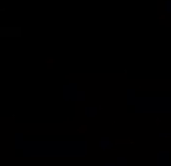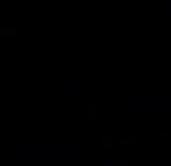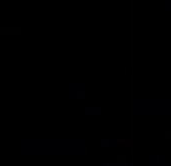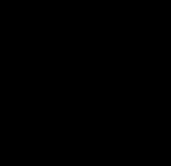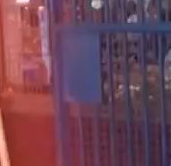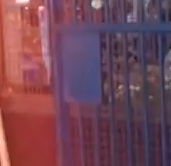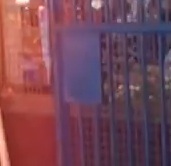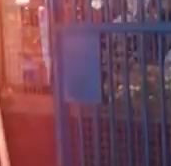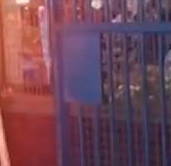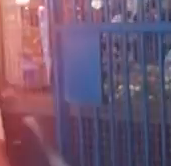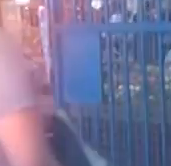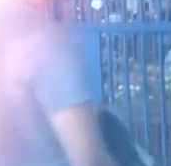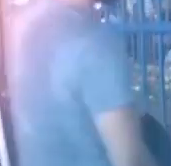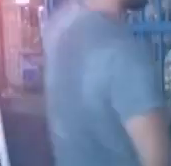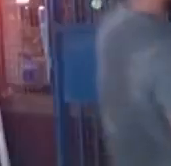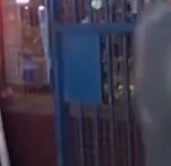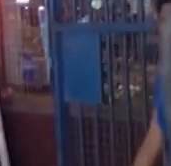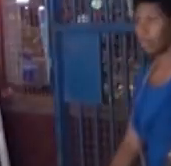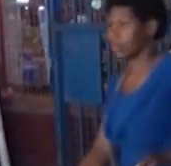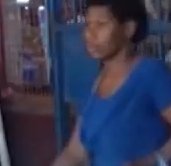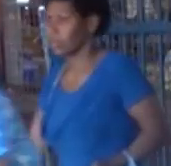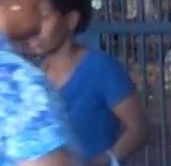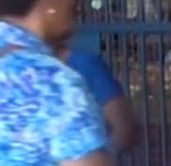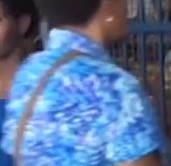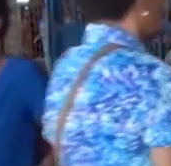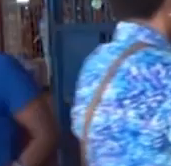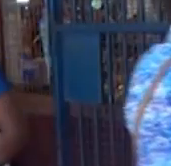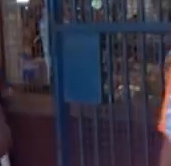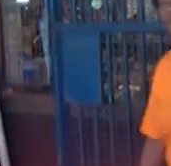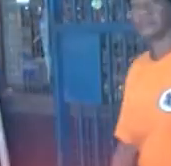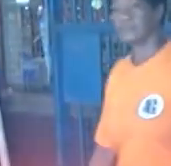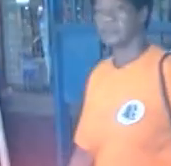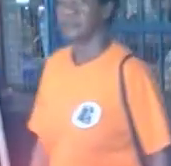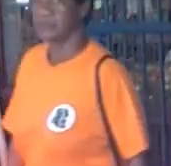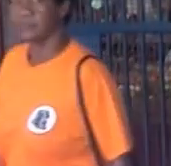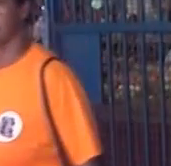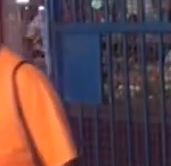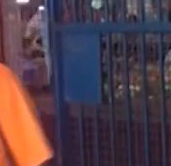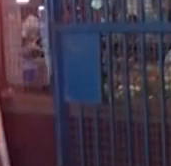हमारे सामने नायक है गोमगा लेबू लटोका रेडियो फीजी 2 में